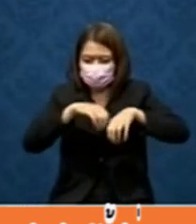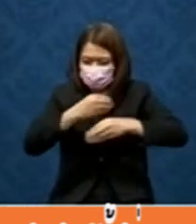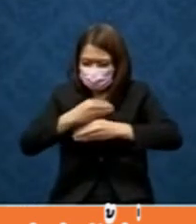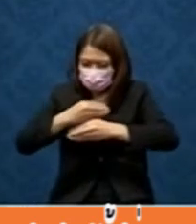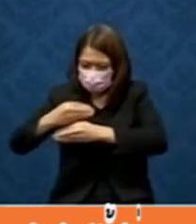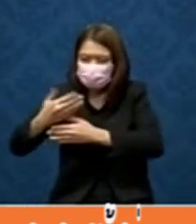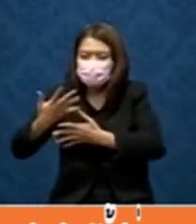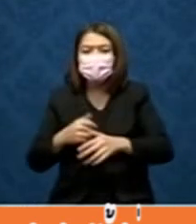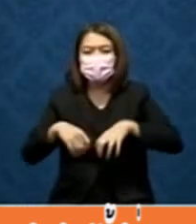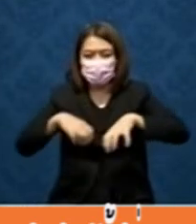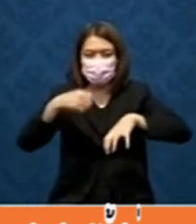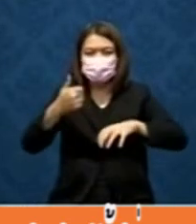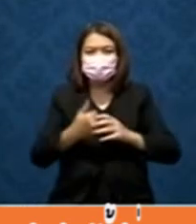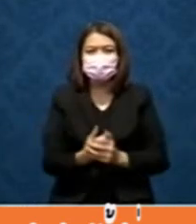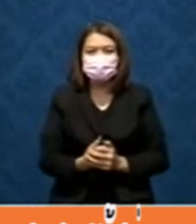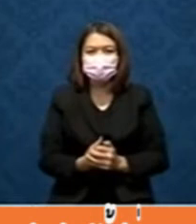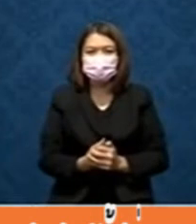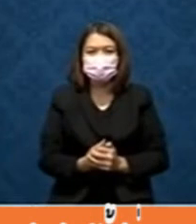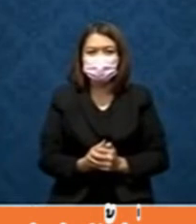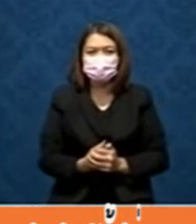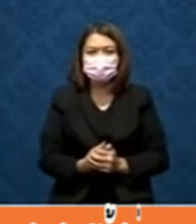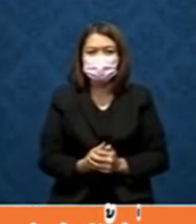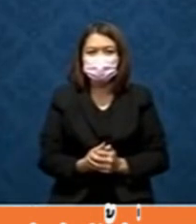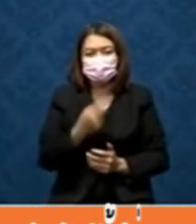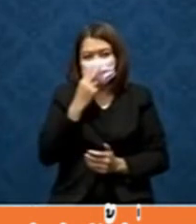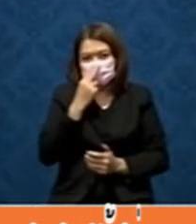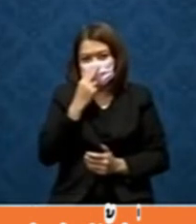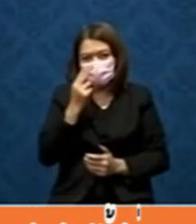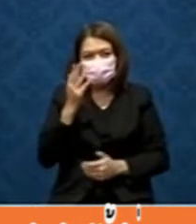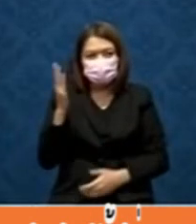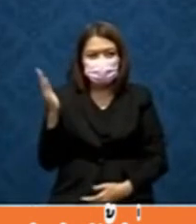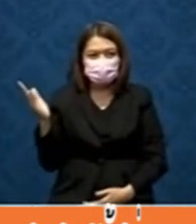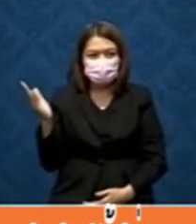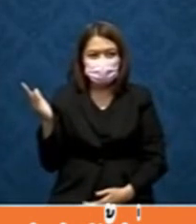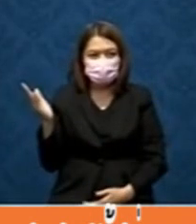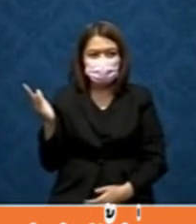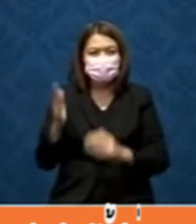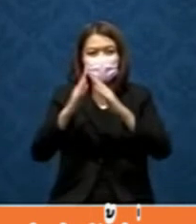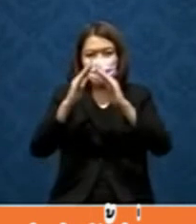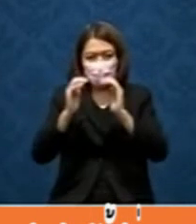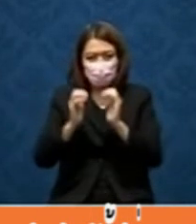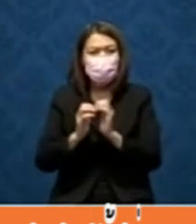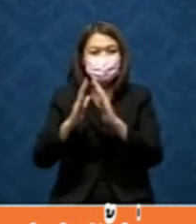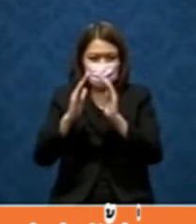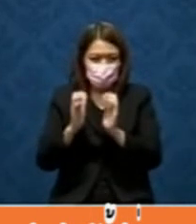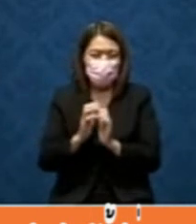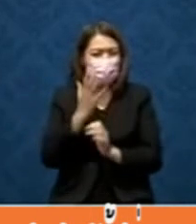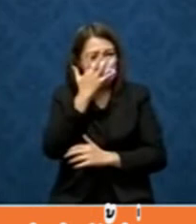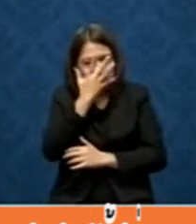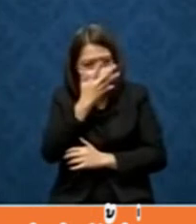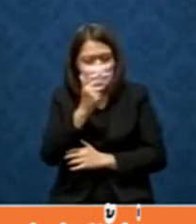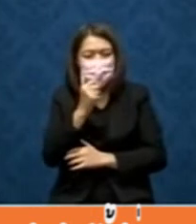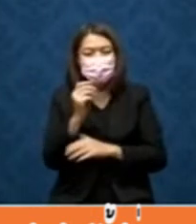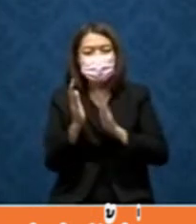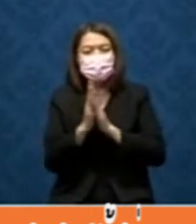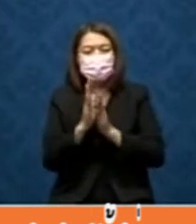บริหารจัการได้แต่ส่งทเกิดขึ้นครับ placอยถัไปที่สถอนไดเห็นภาพของวขุญอิประมูลทเปนวดที่